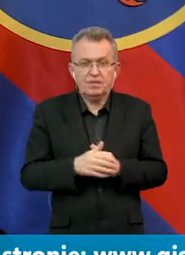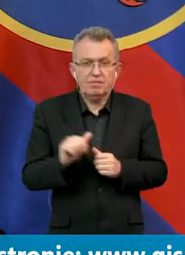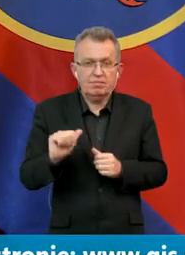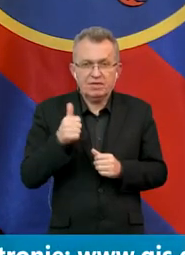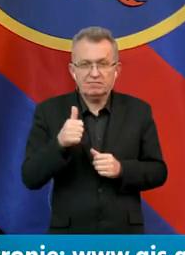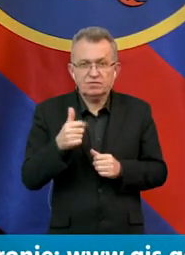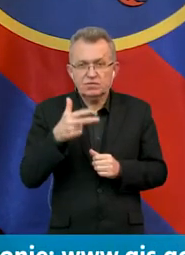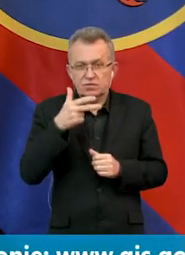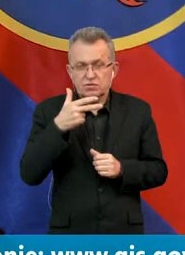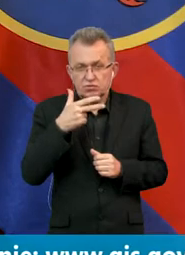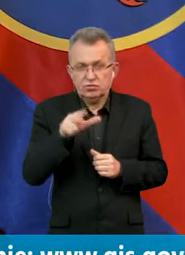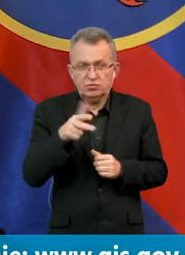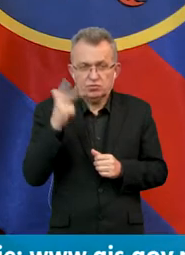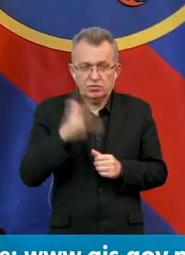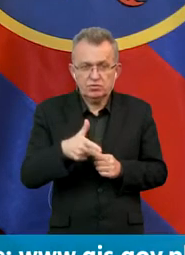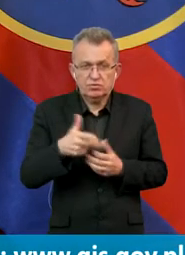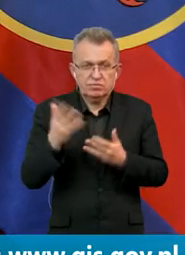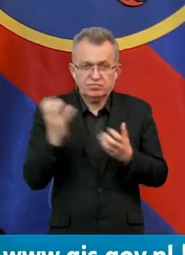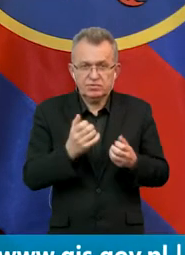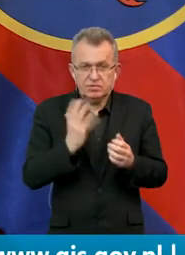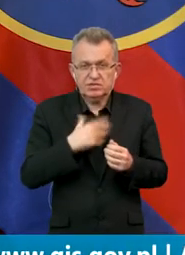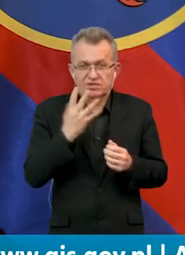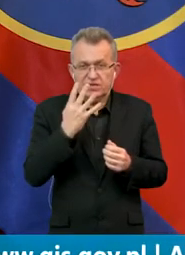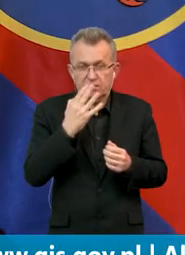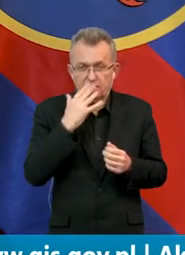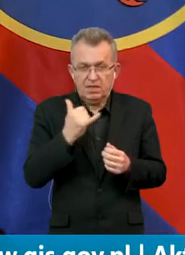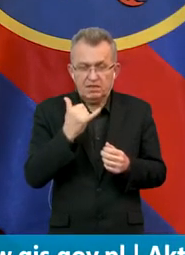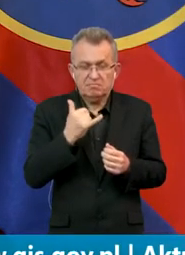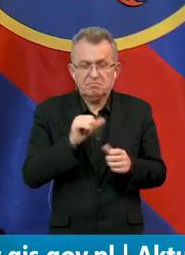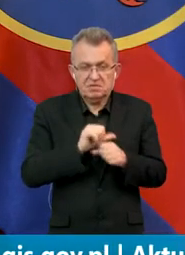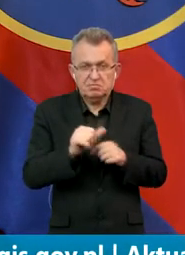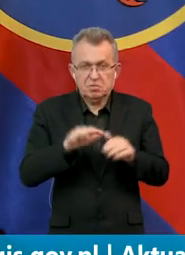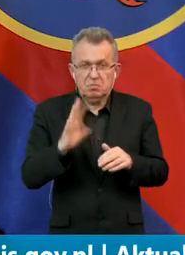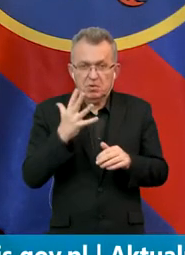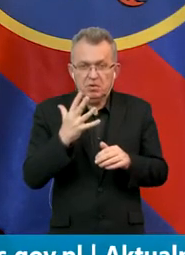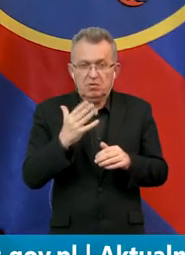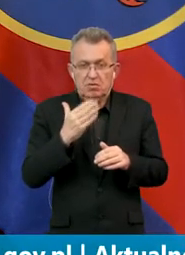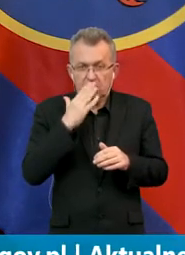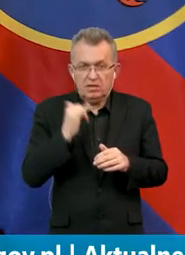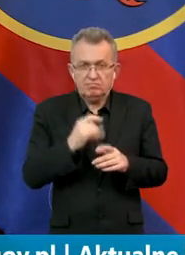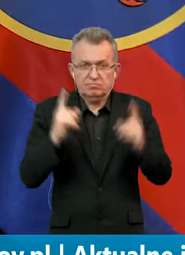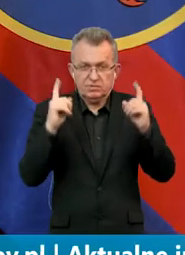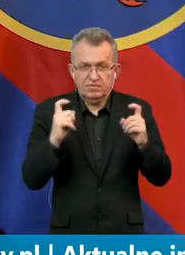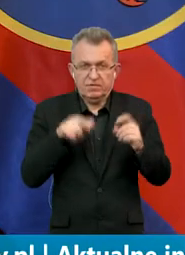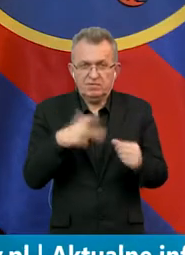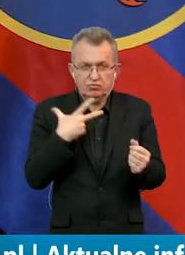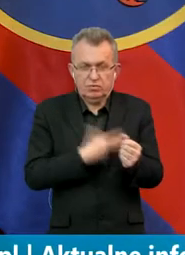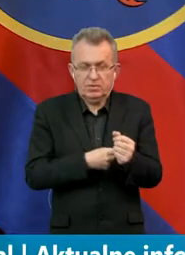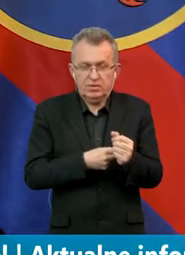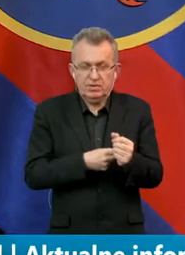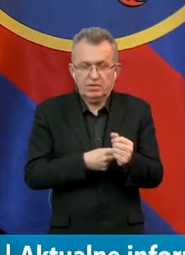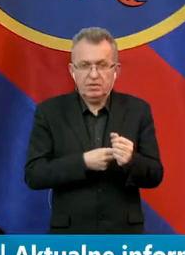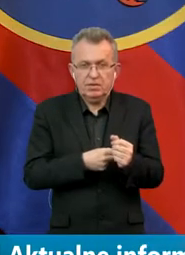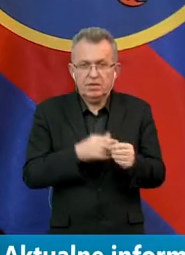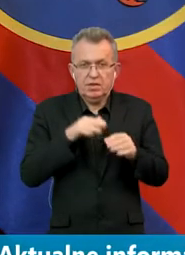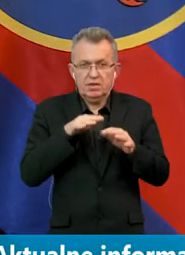Pierwsze 3000 dawek mają przyjechać do nas 4 maja, więc jest szansa, że 5 maja rozpoczniemy te szczepienia. Przypomnę, w